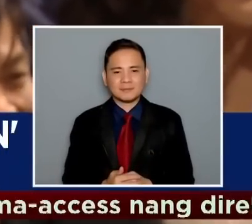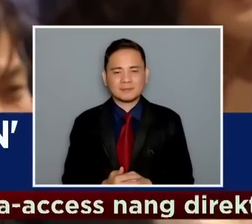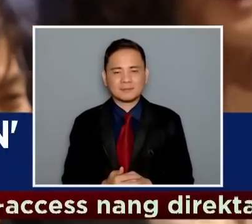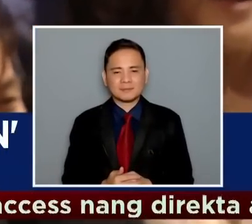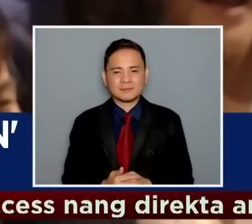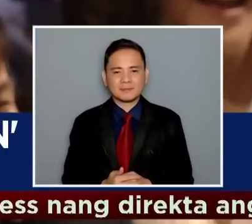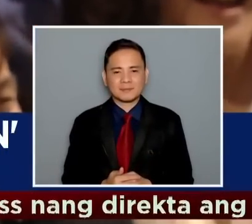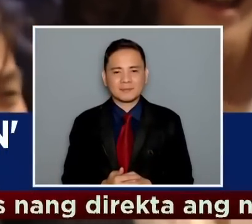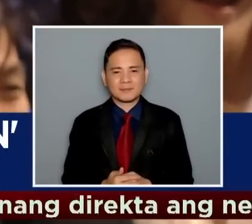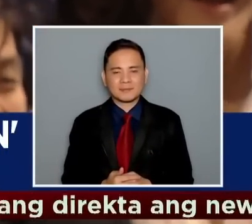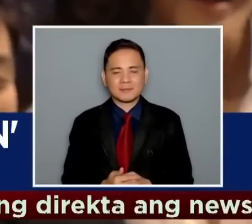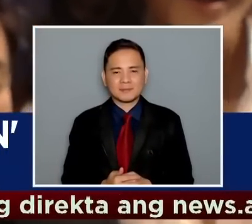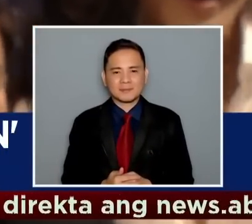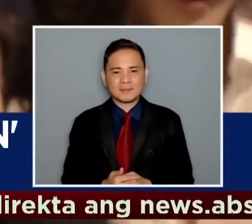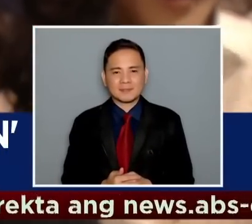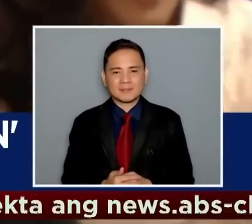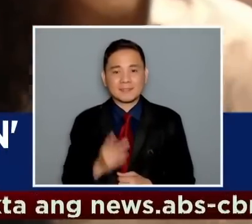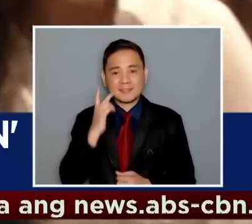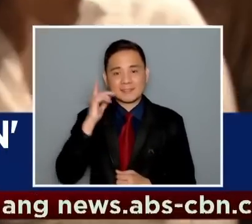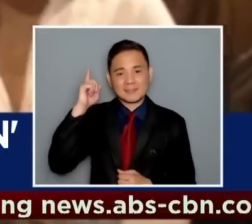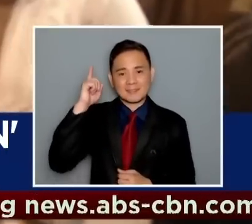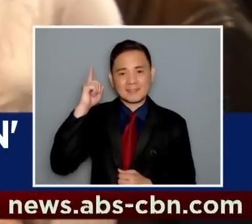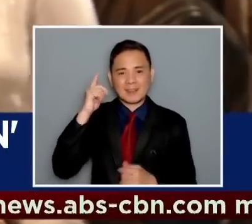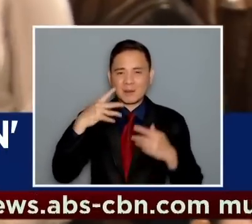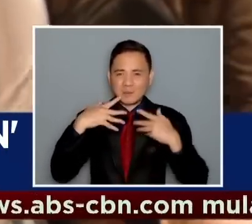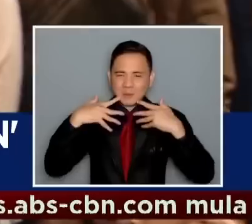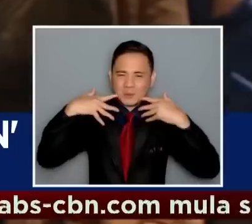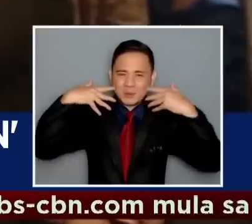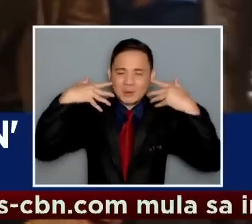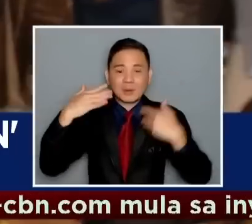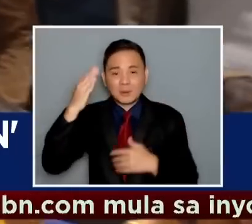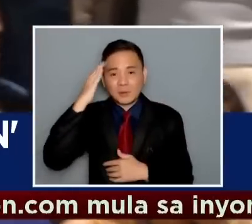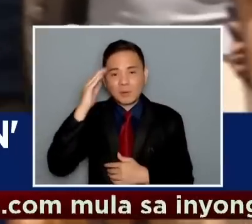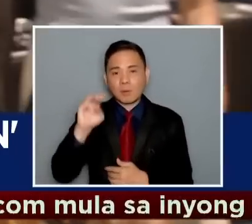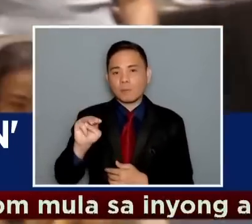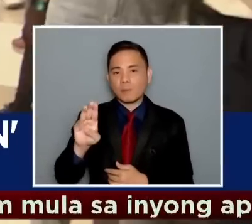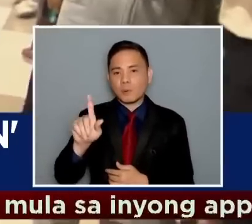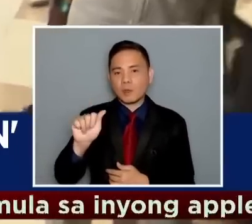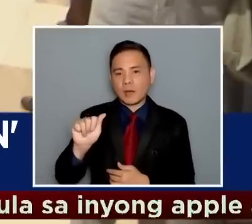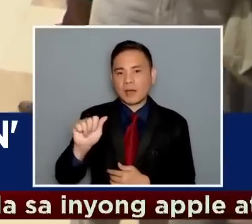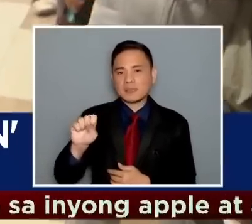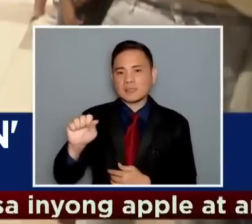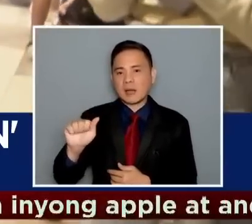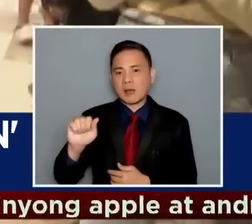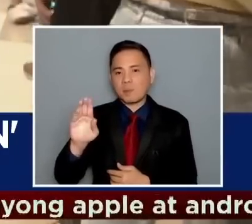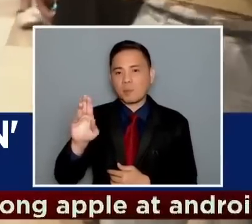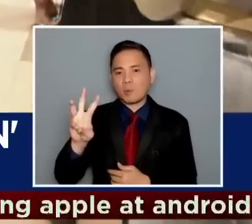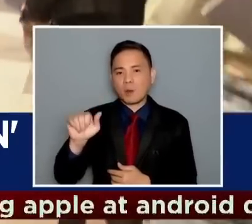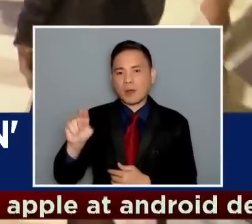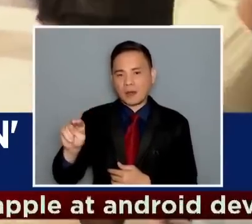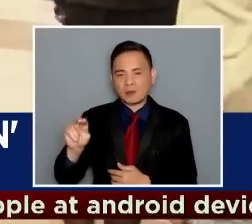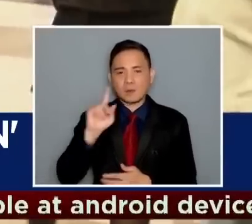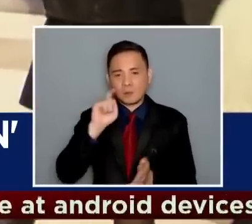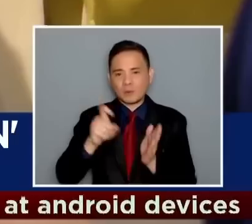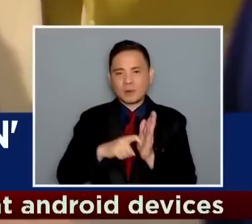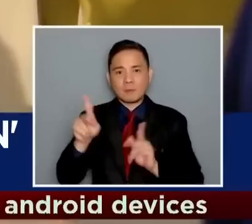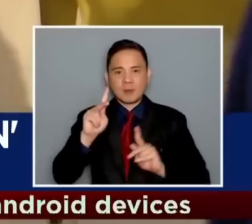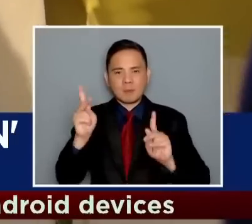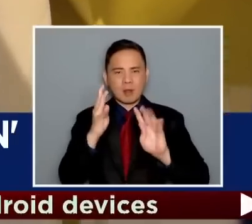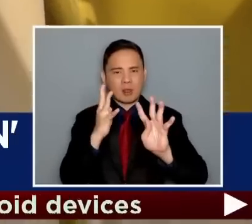Hindi magkamayaw sa saya ang fans ng musical na Mula sa Buwan nang makilala nila ang cast sa advance screening ng recorded footage